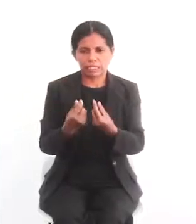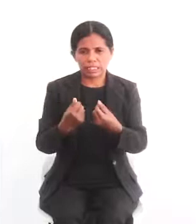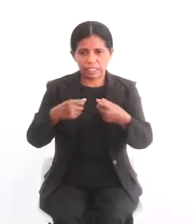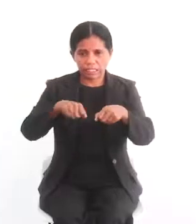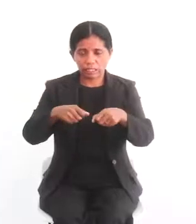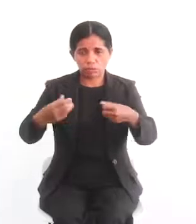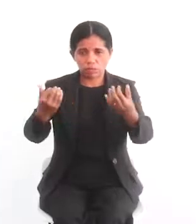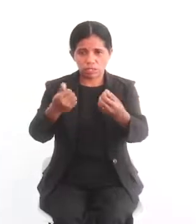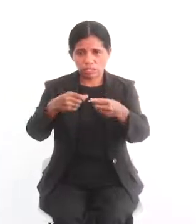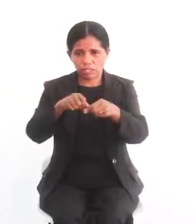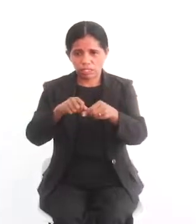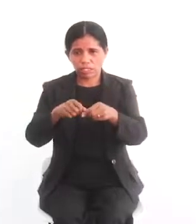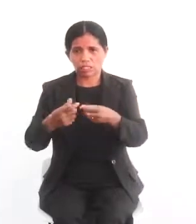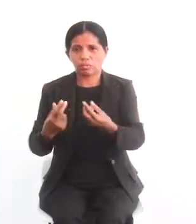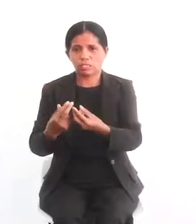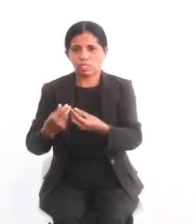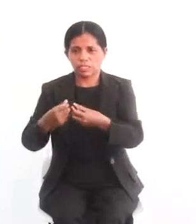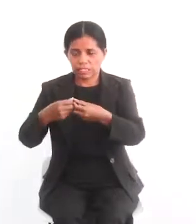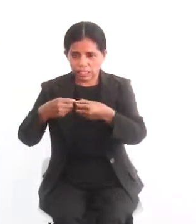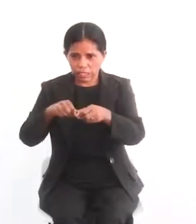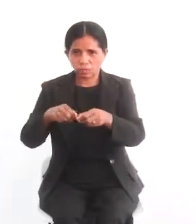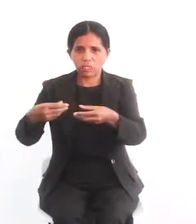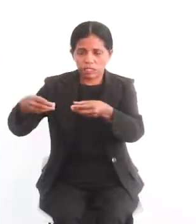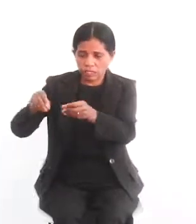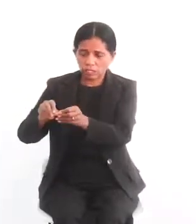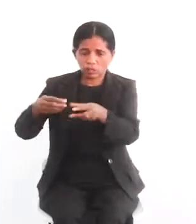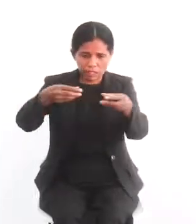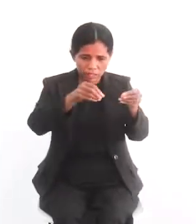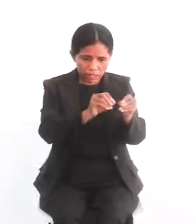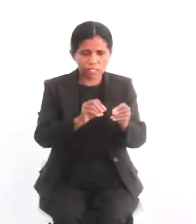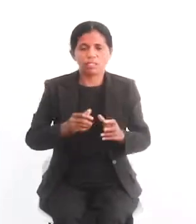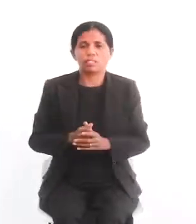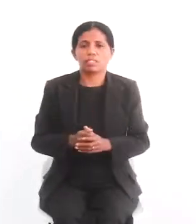depois silutan e depois